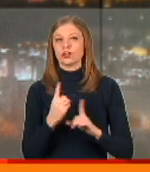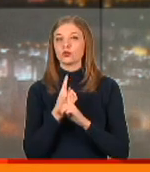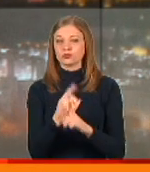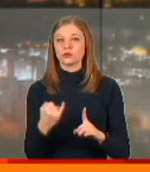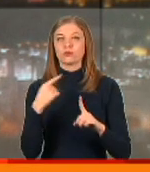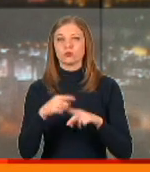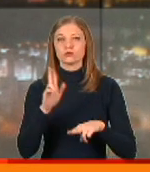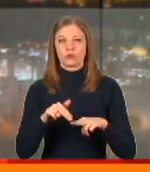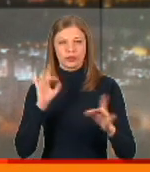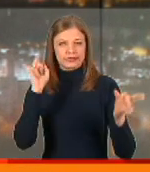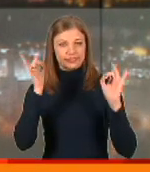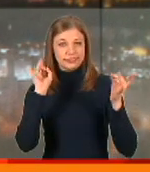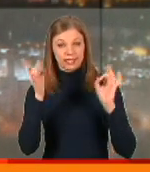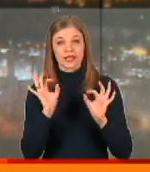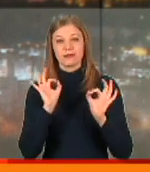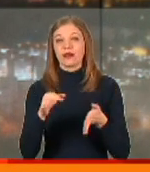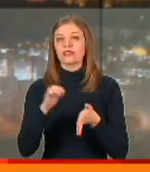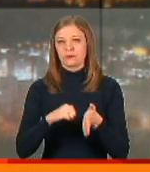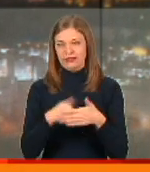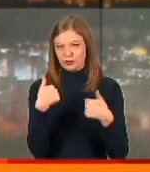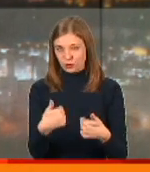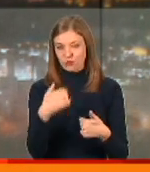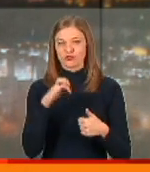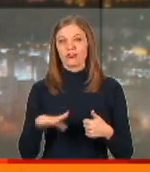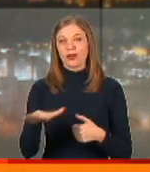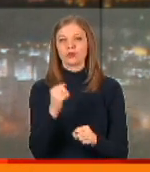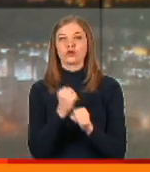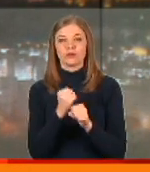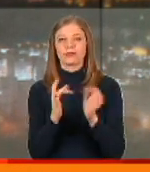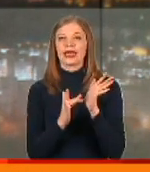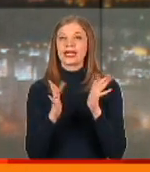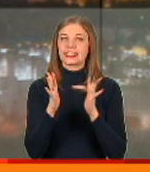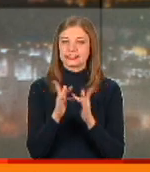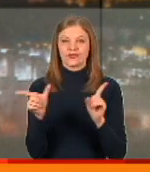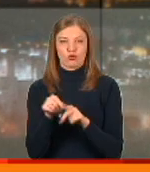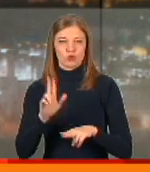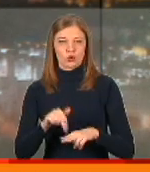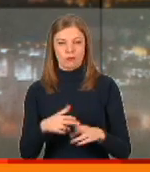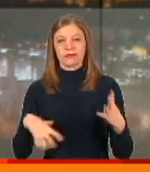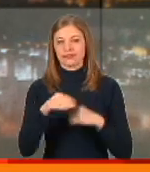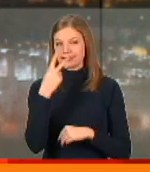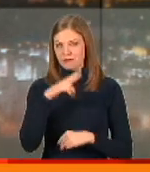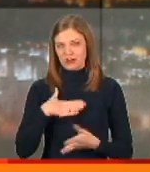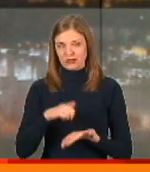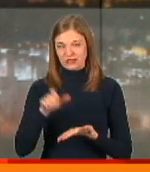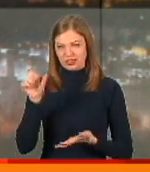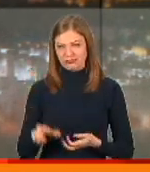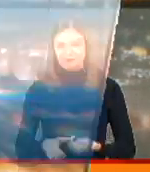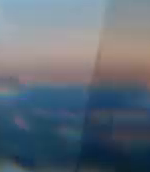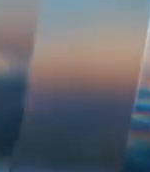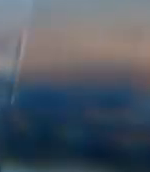ще й поліційні сирени. Втім, привід хороший. На площі влаштували Різдво з копами. Все бачила Наталка Сачалк.